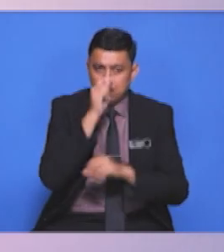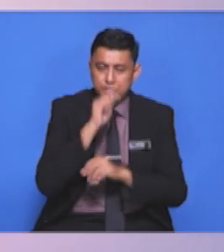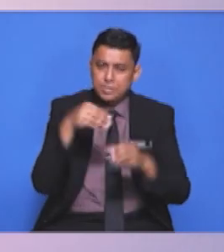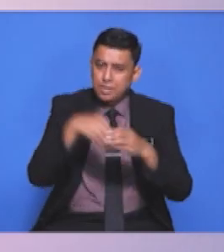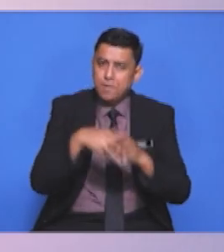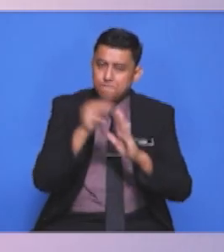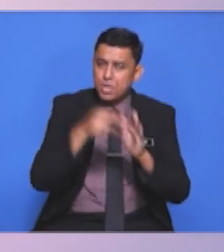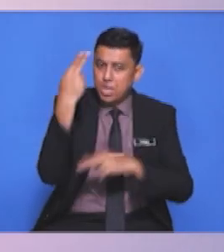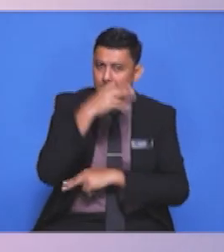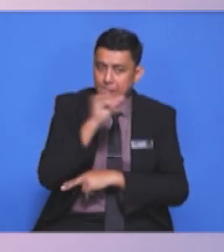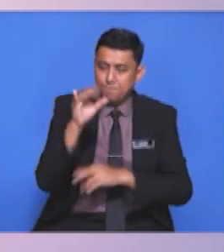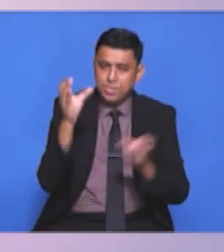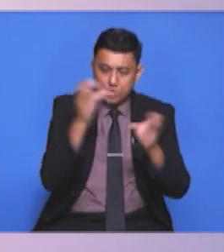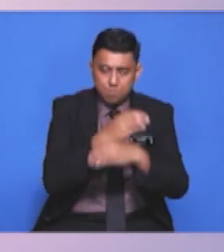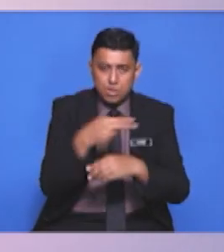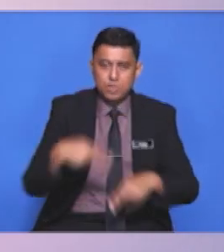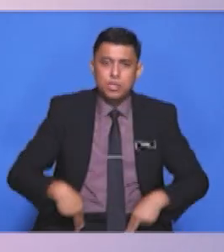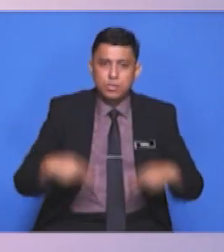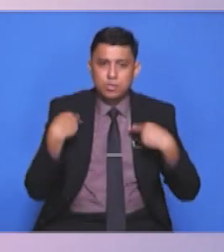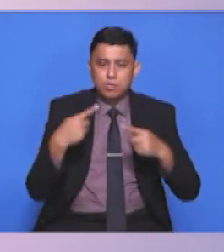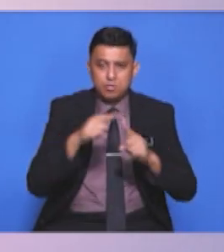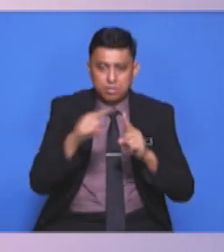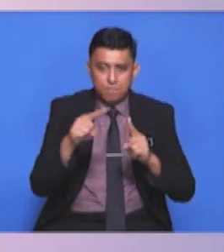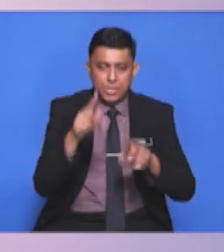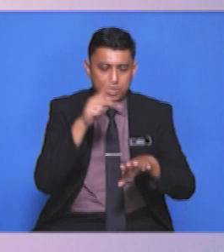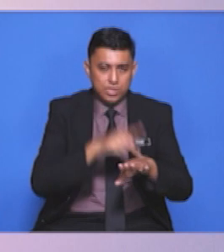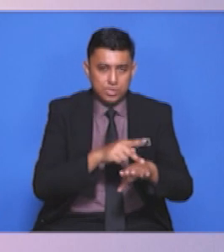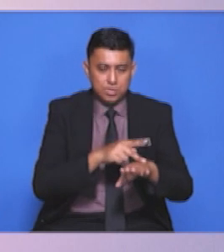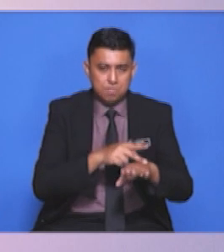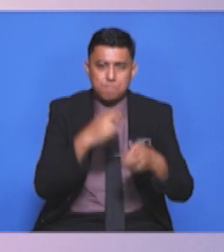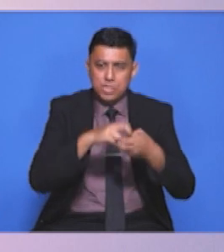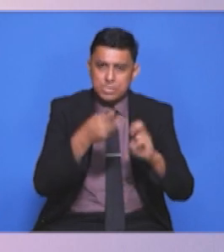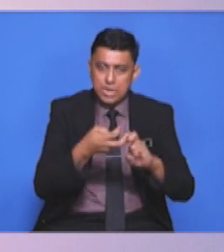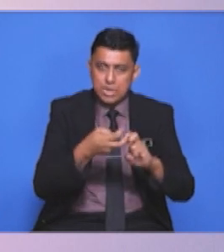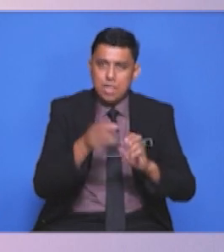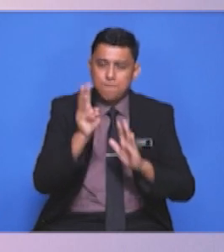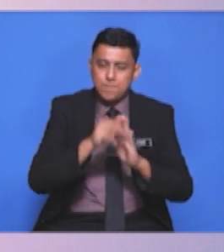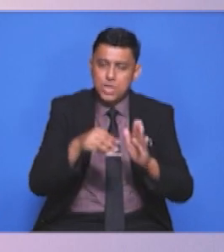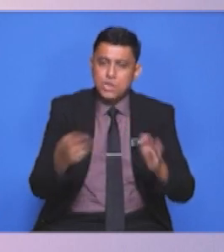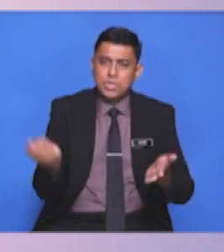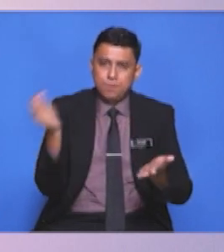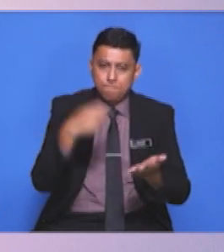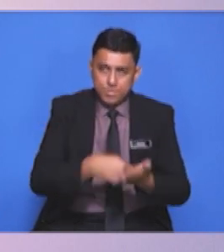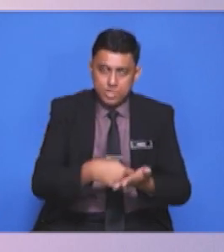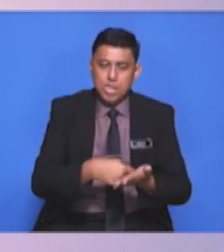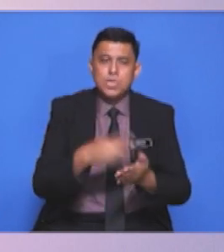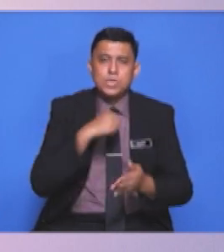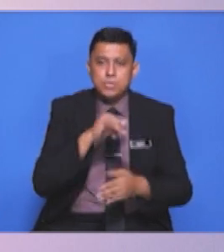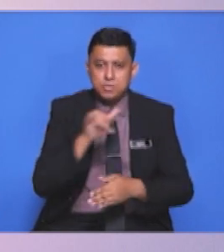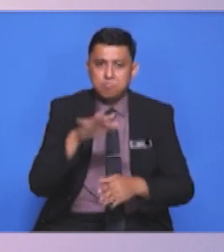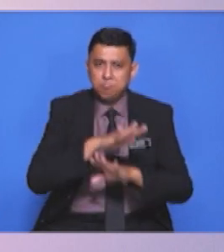dalam menghadapi cabaran hidup tetapi ketika Musibah menimpa dirinya dia tidak dapat